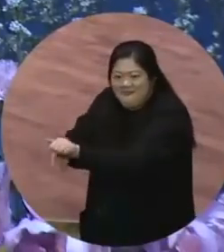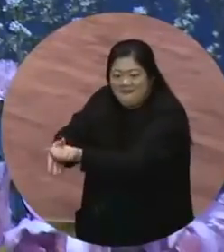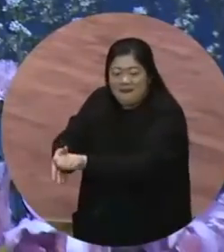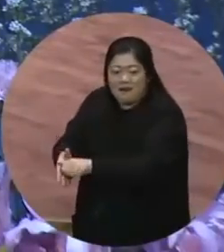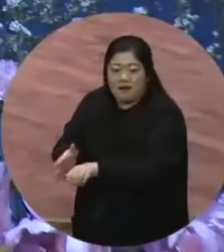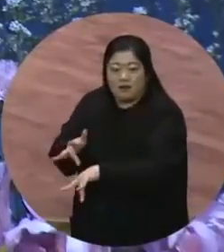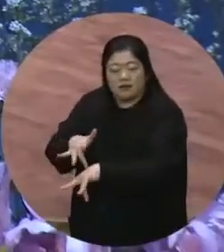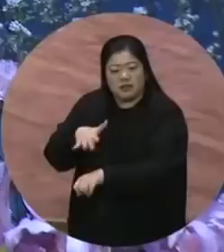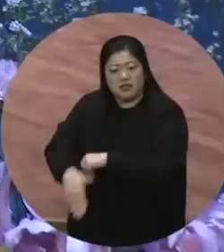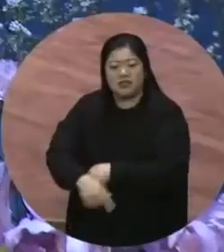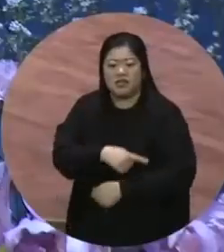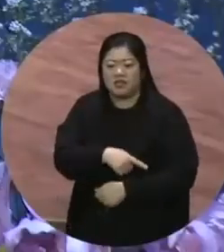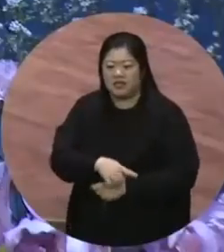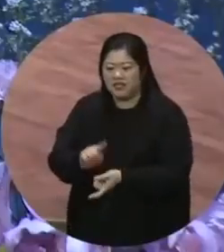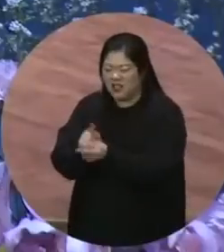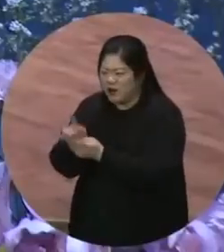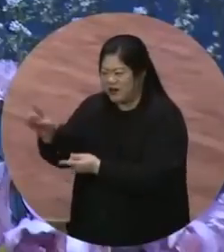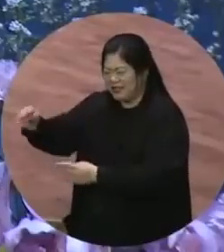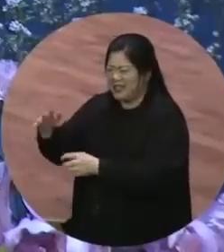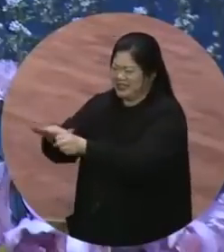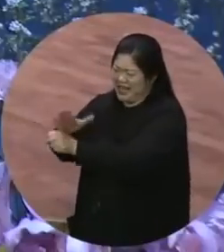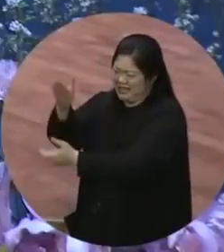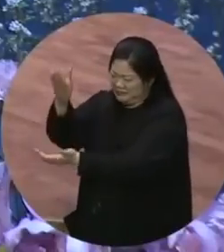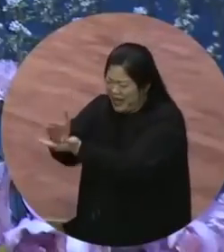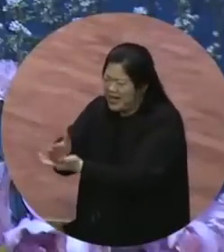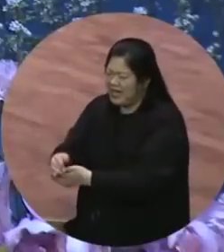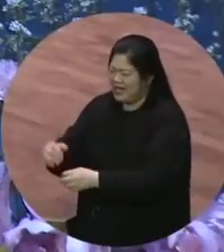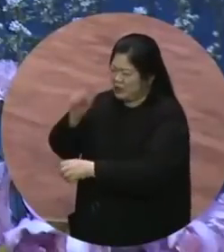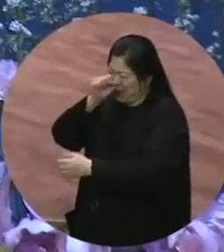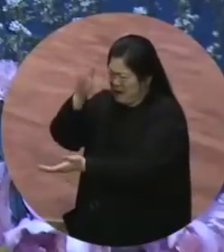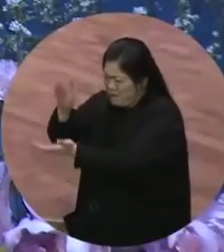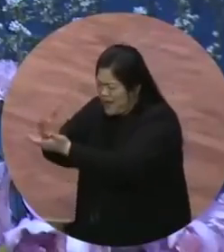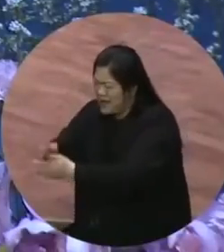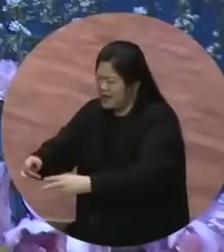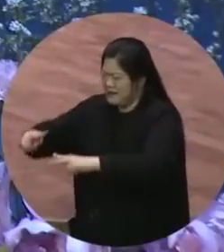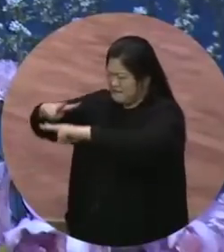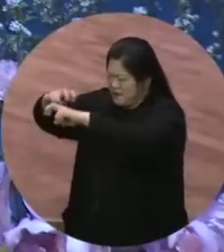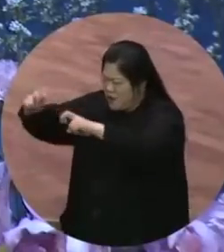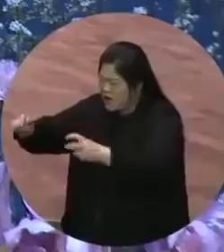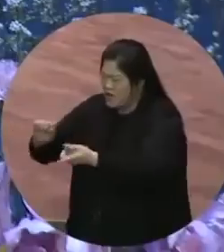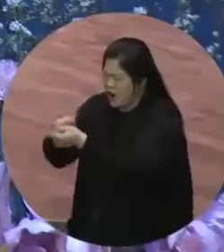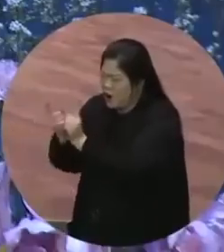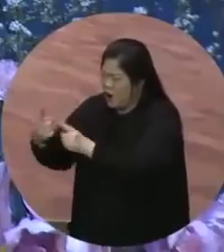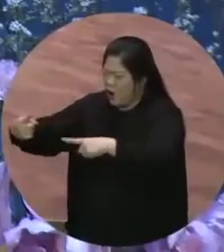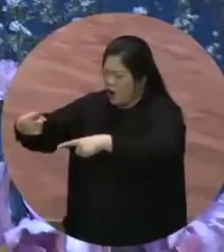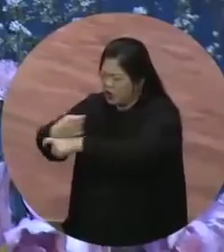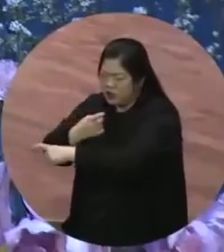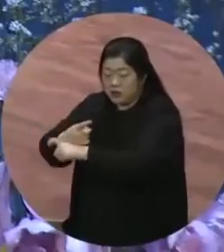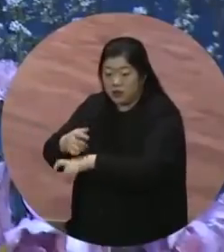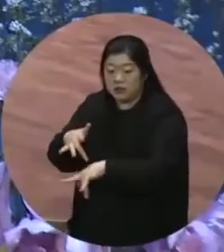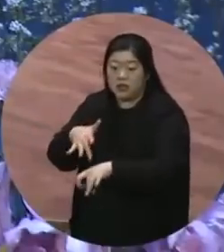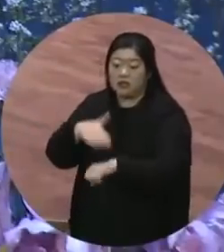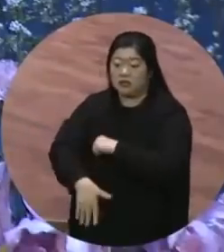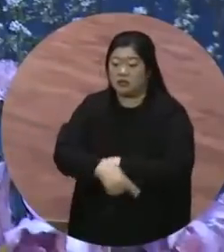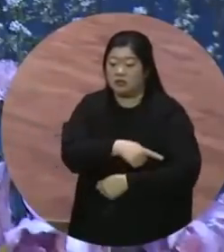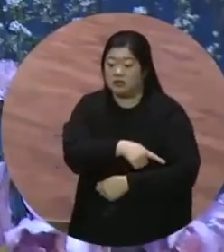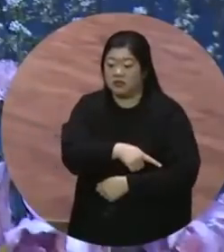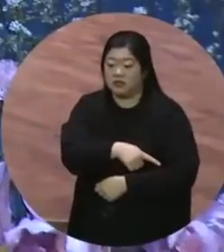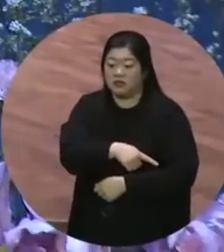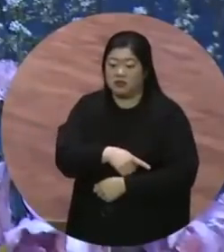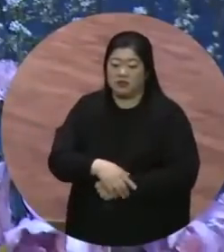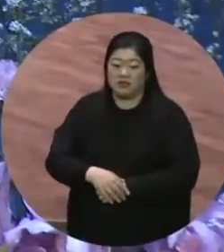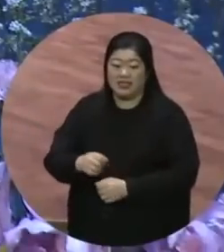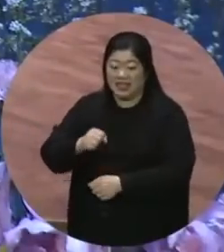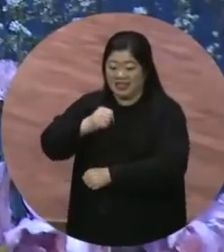만들고 미워하게 만들고 시기 질투하게 만들고 요거 딱 사단이 만드는 거예요. 정신 바짝 차리시 바랍니다.